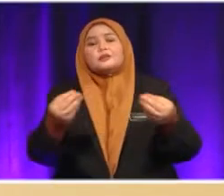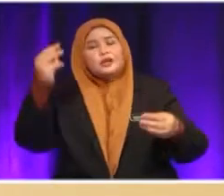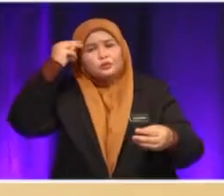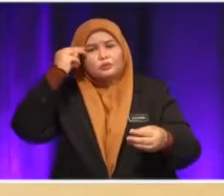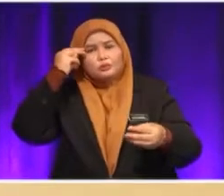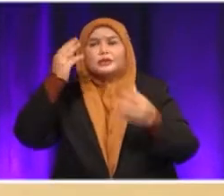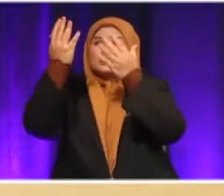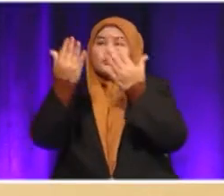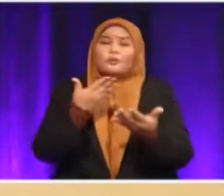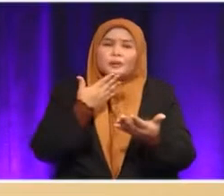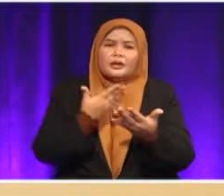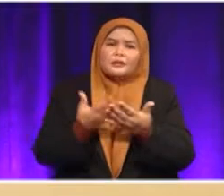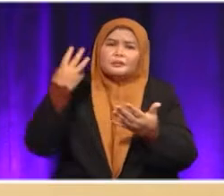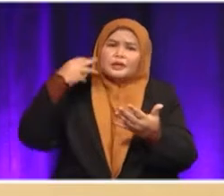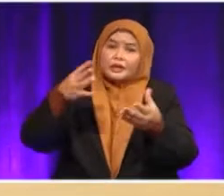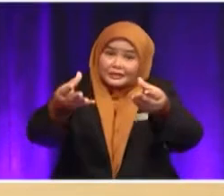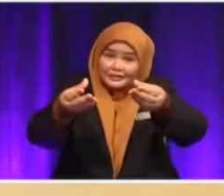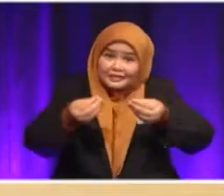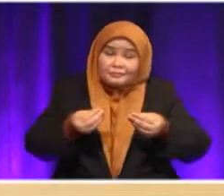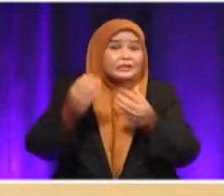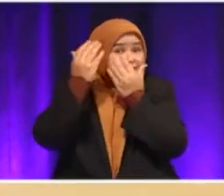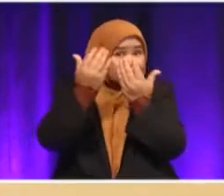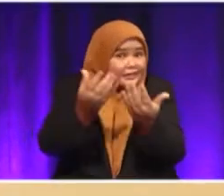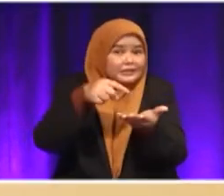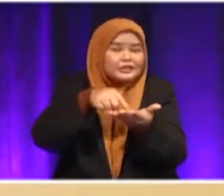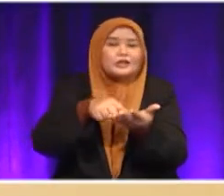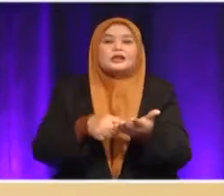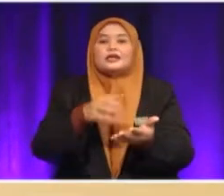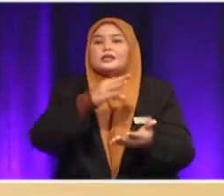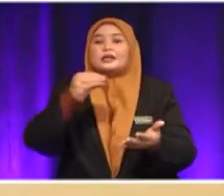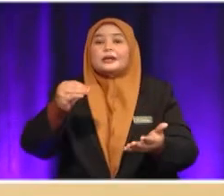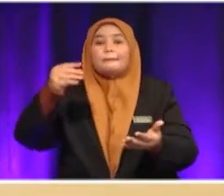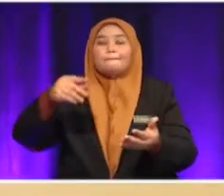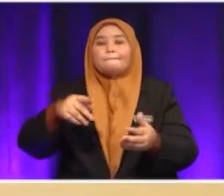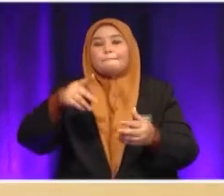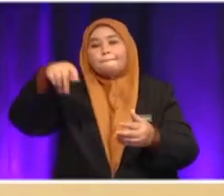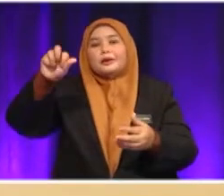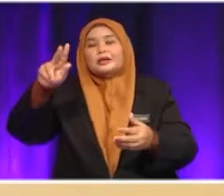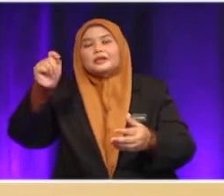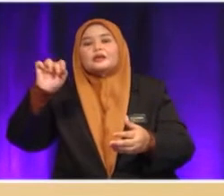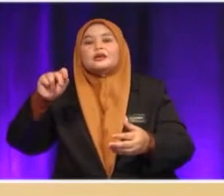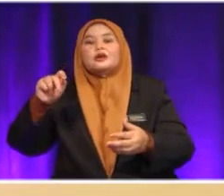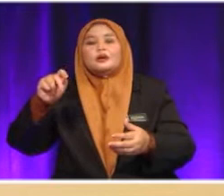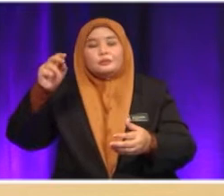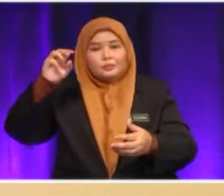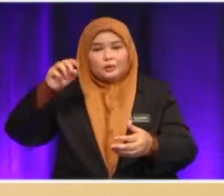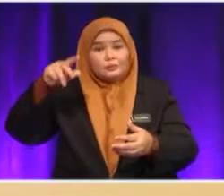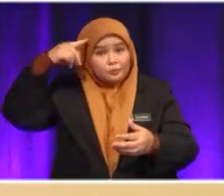baik cadangan ini mereka menerima cadangan ini dan partai politik secara prinsipnya